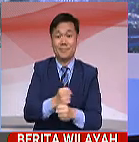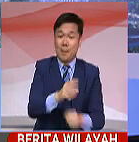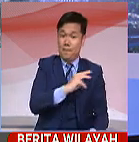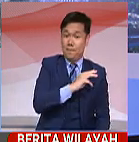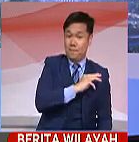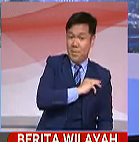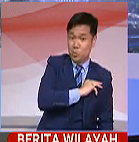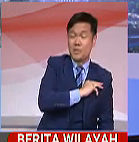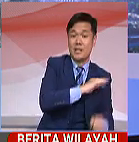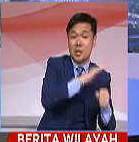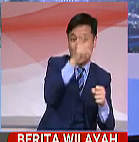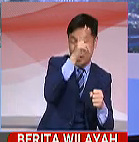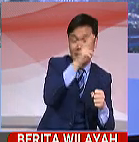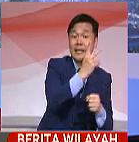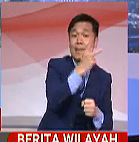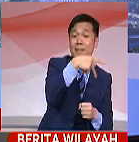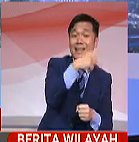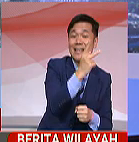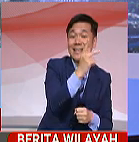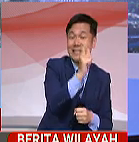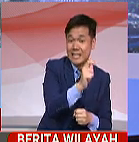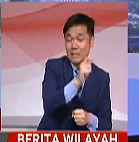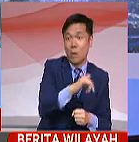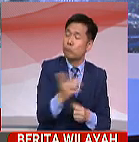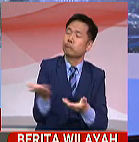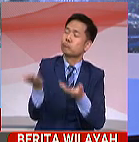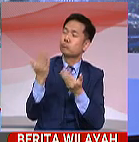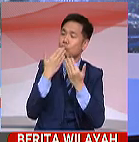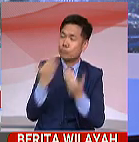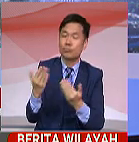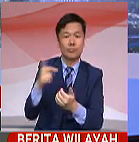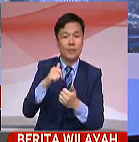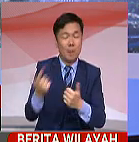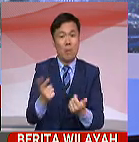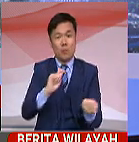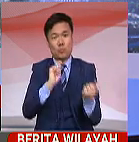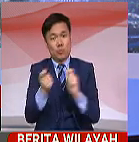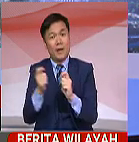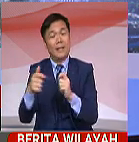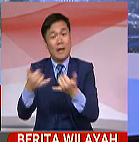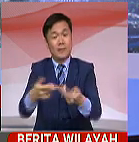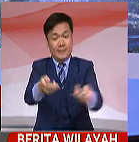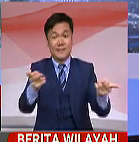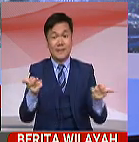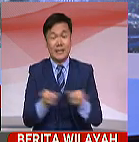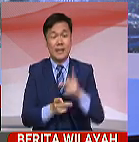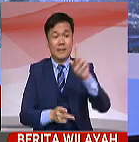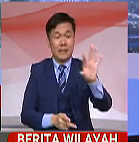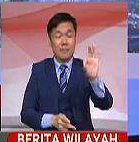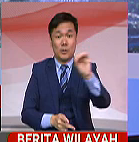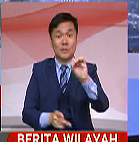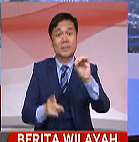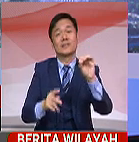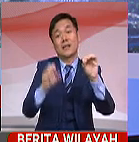dan Kerajaan Tempatan KPKT menambah baik inisiatif PPR melibatkan ketetapan keluasan 900 kaki